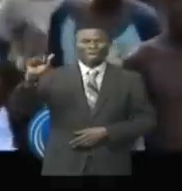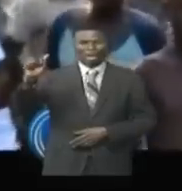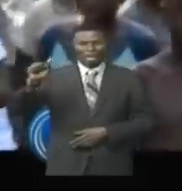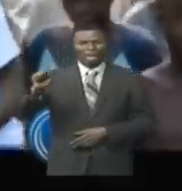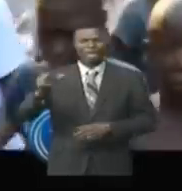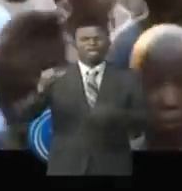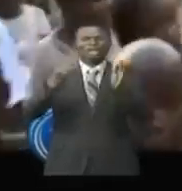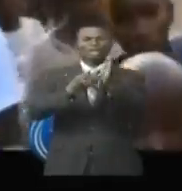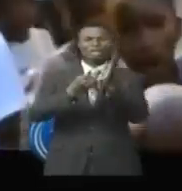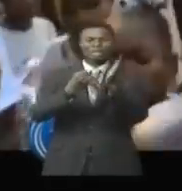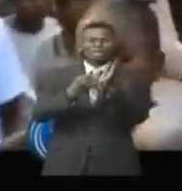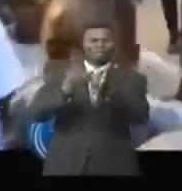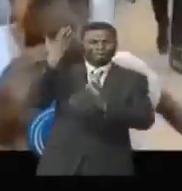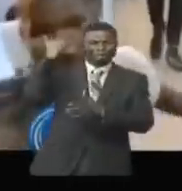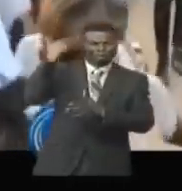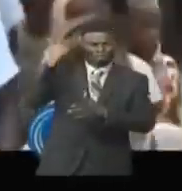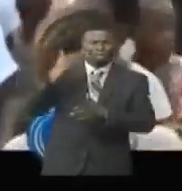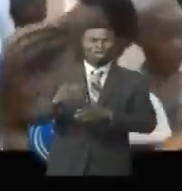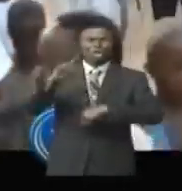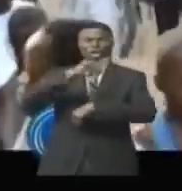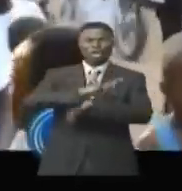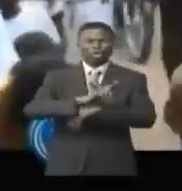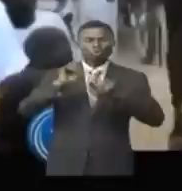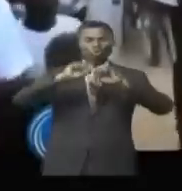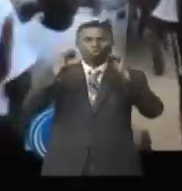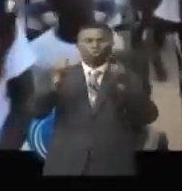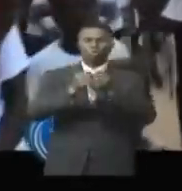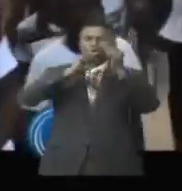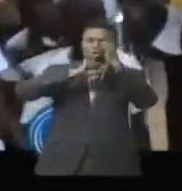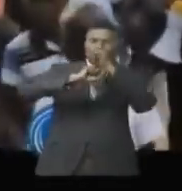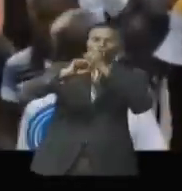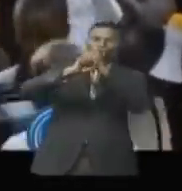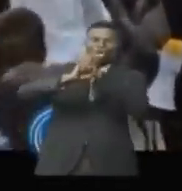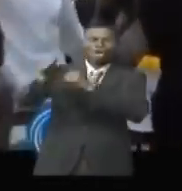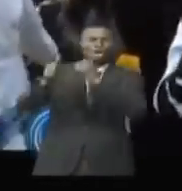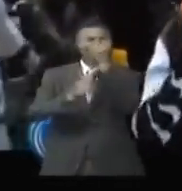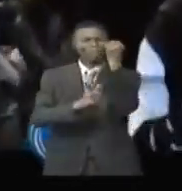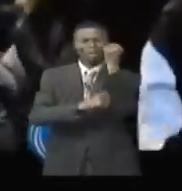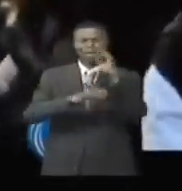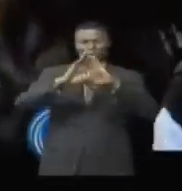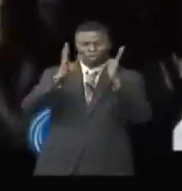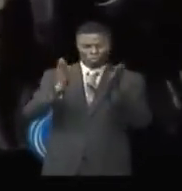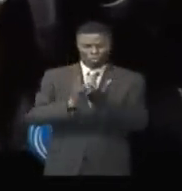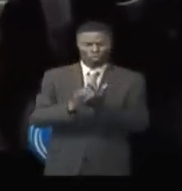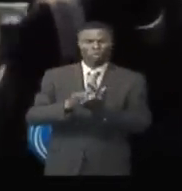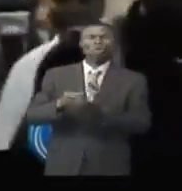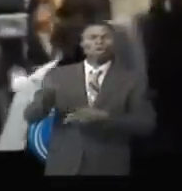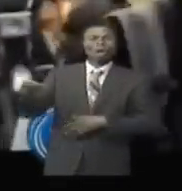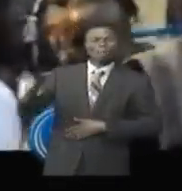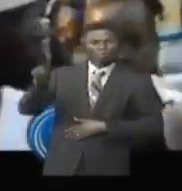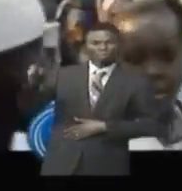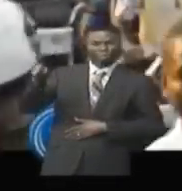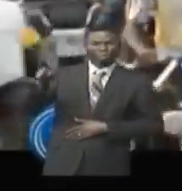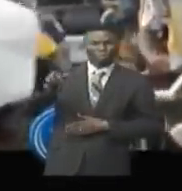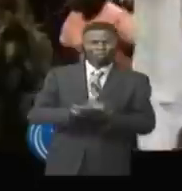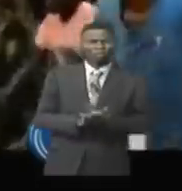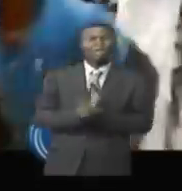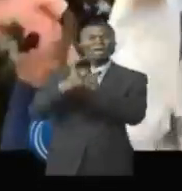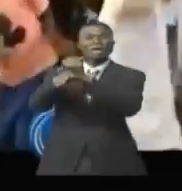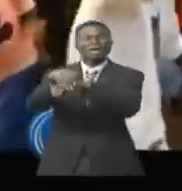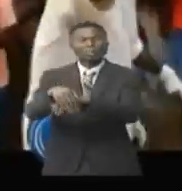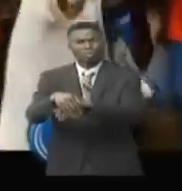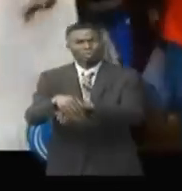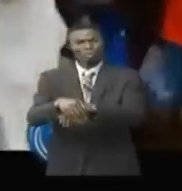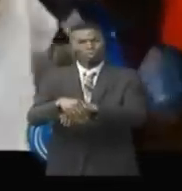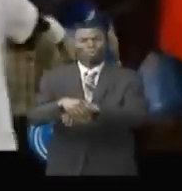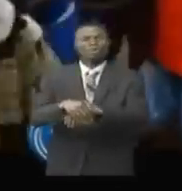au rythme d'une série de matinées sociales, de sensibilisation de la population de cette partie du pays quant à leur implication dans